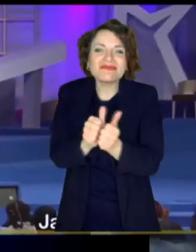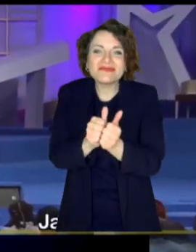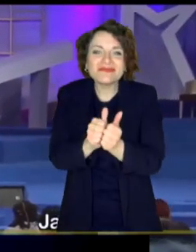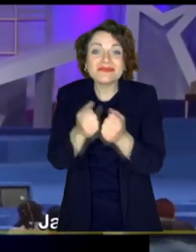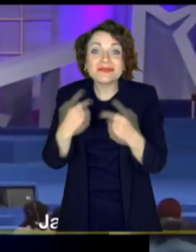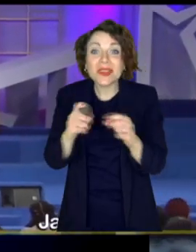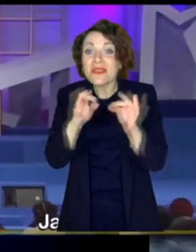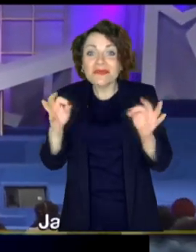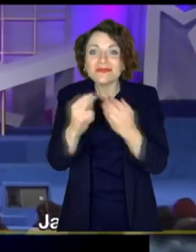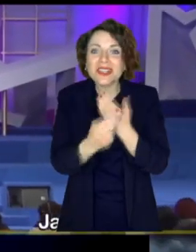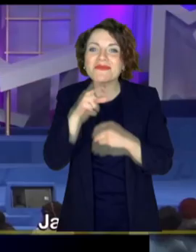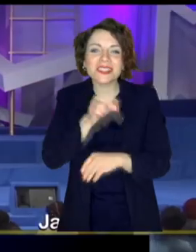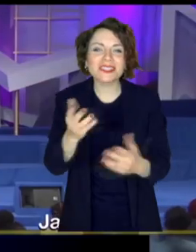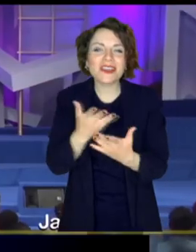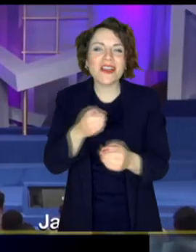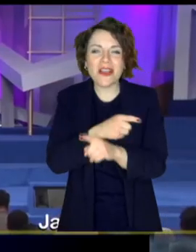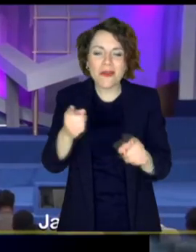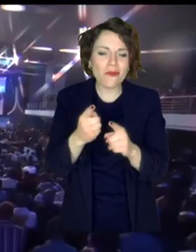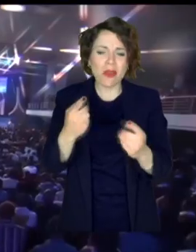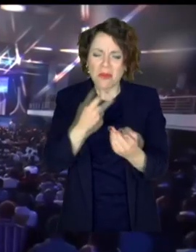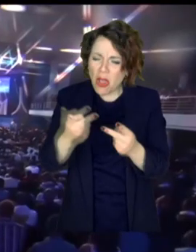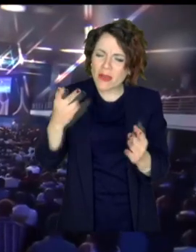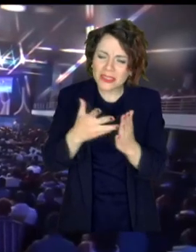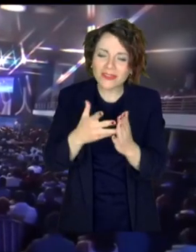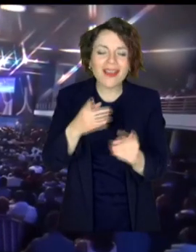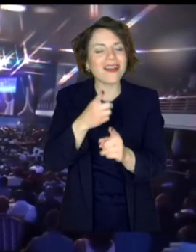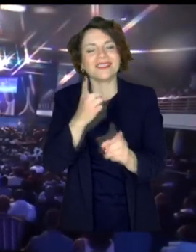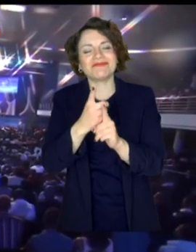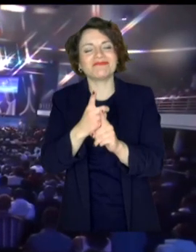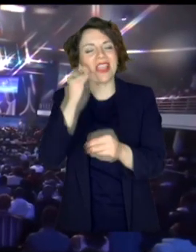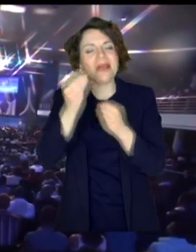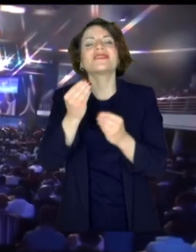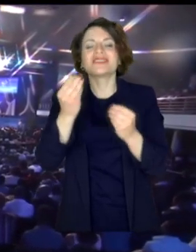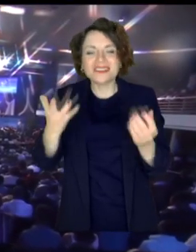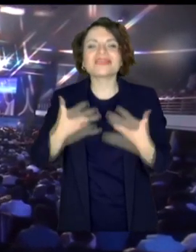considerate una grande gioia quando venite a trovarvi in prove svariate. Consideratela una grande gioia.